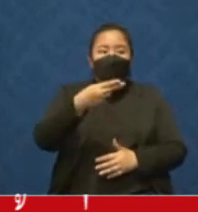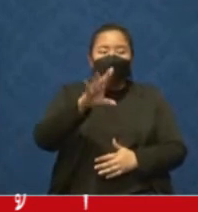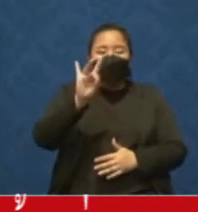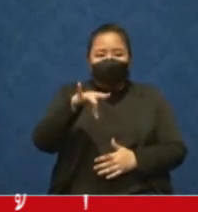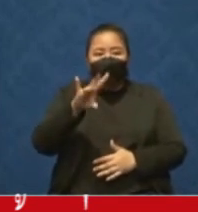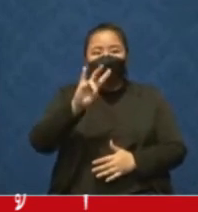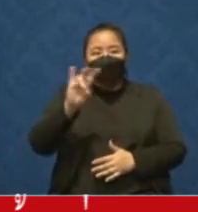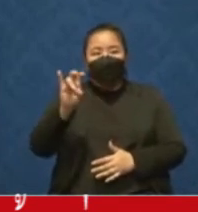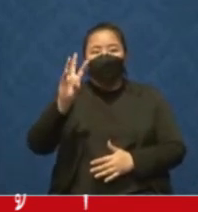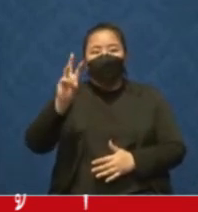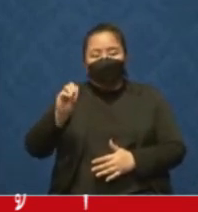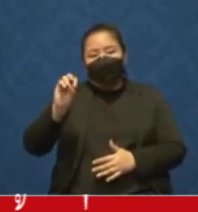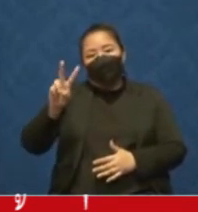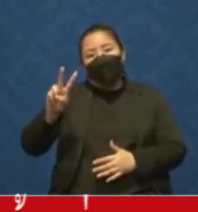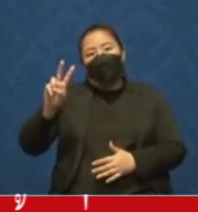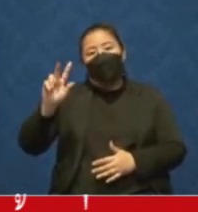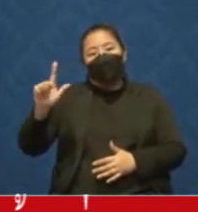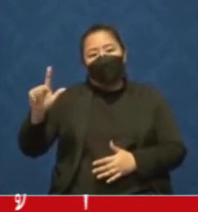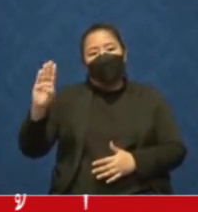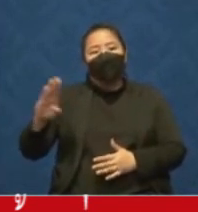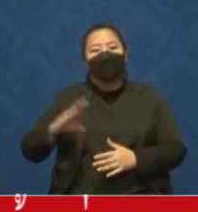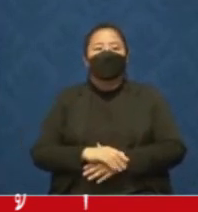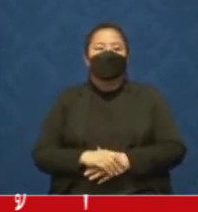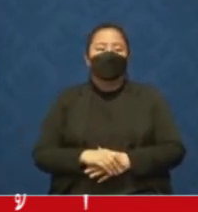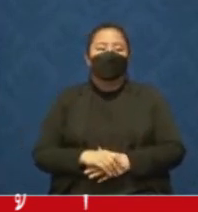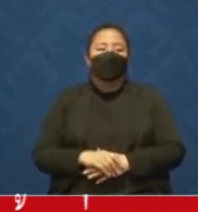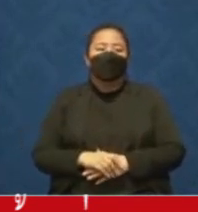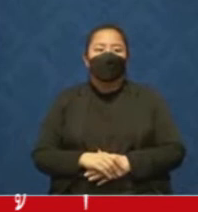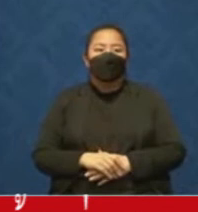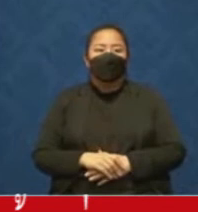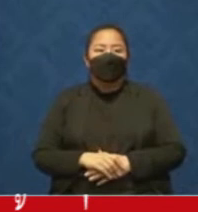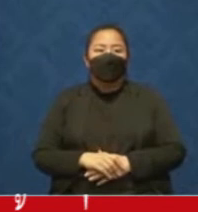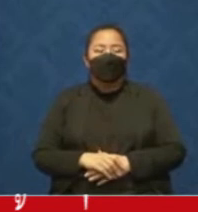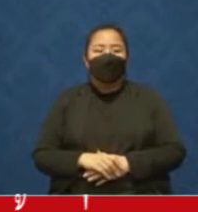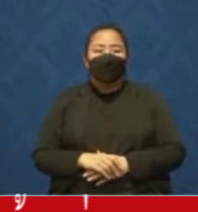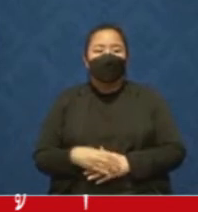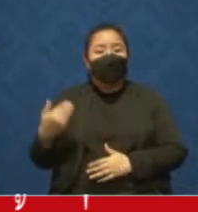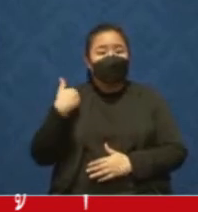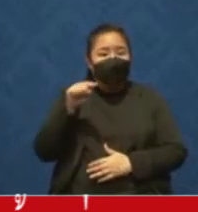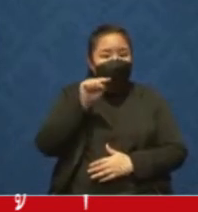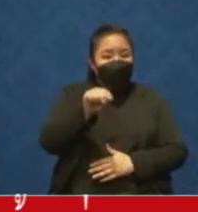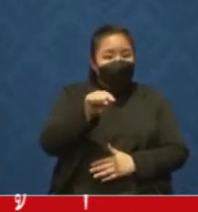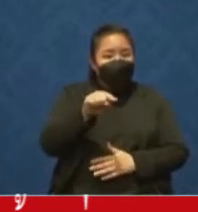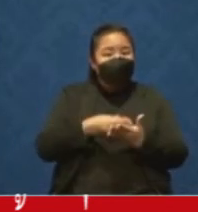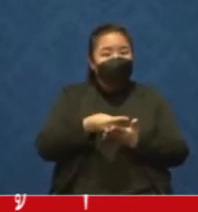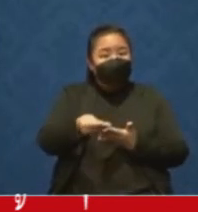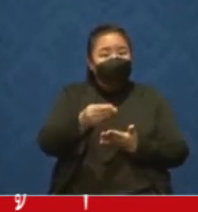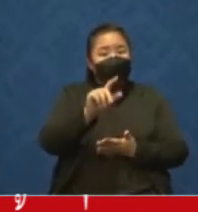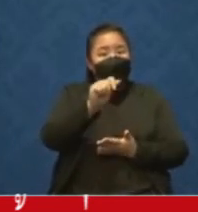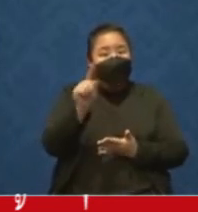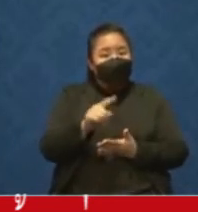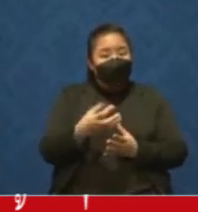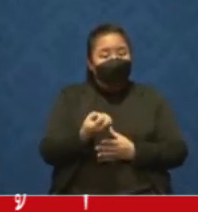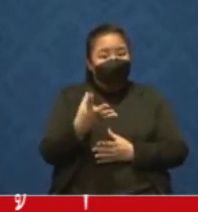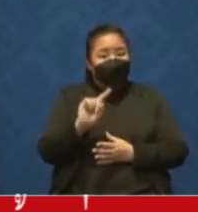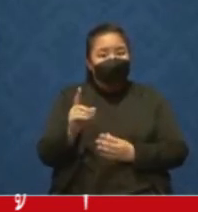762 ลานบาทต่ไปครับแม้จำนวนการสั่งซือครั้งนี้จะซ้อมากเพิม